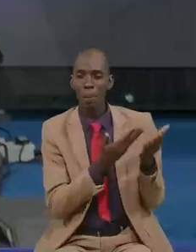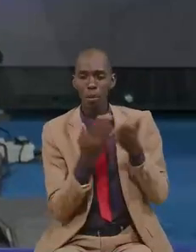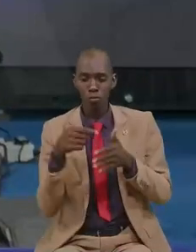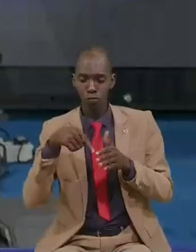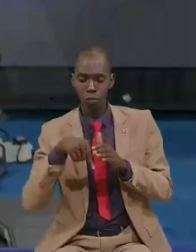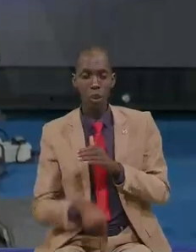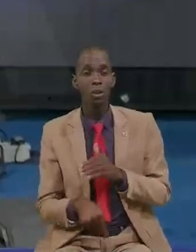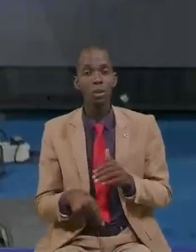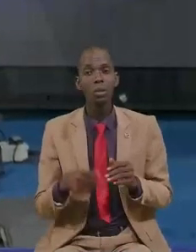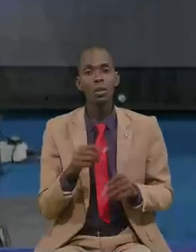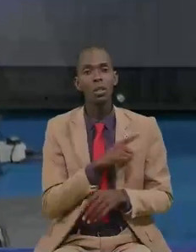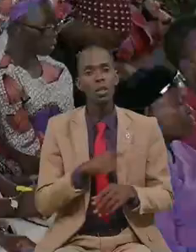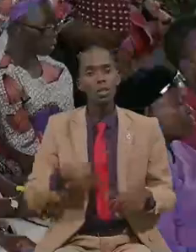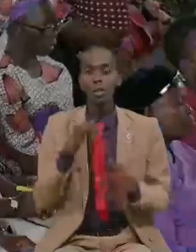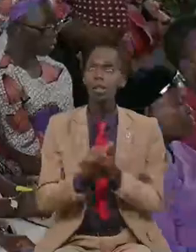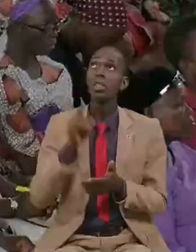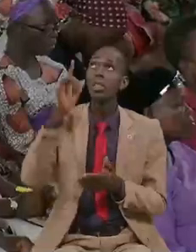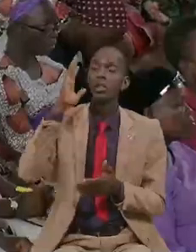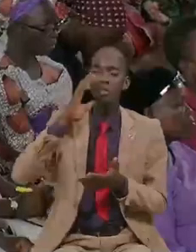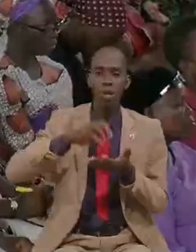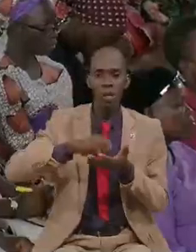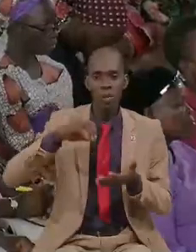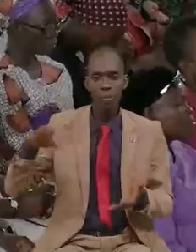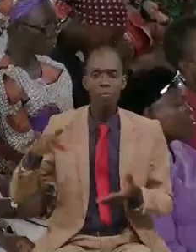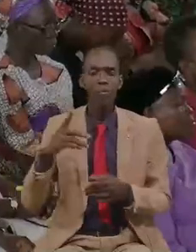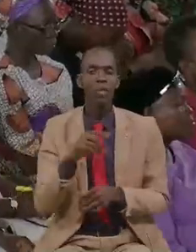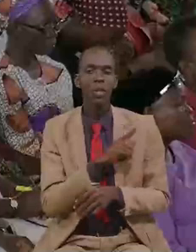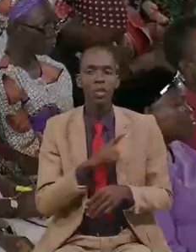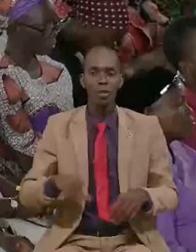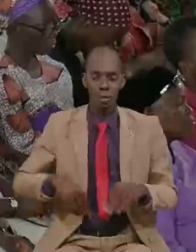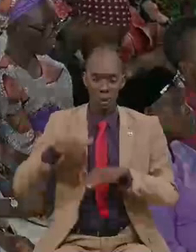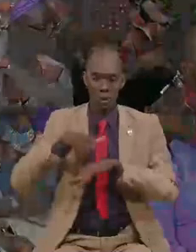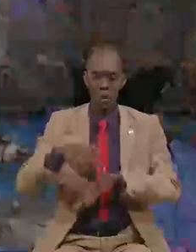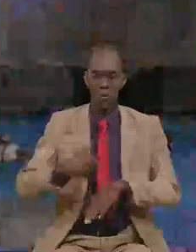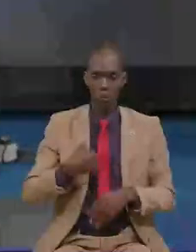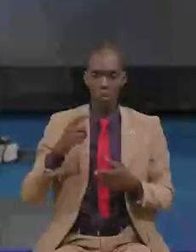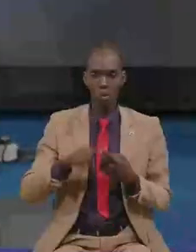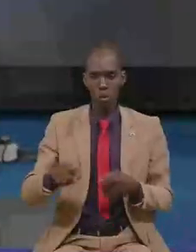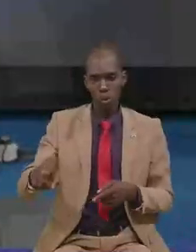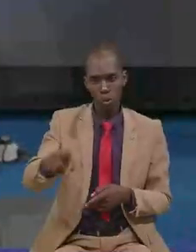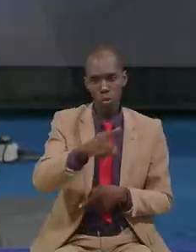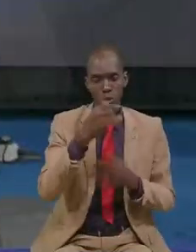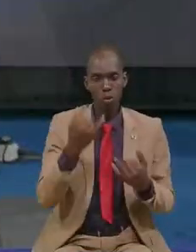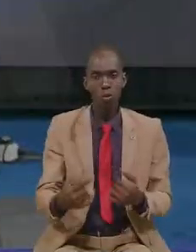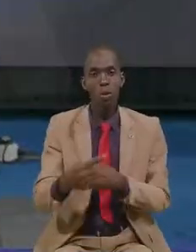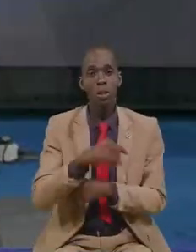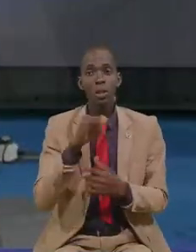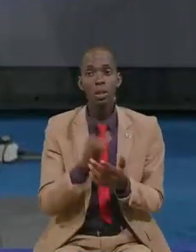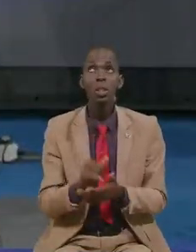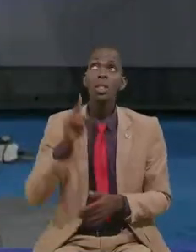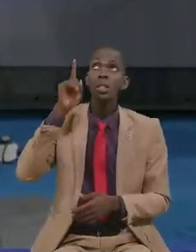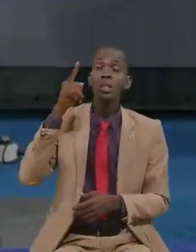dit qu'il va vous sortir de là. Le Seigneur m'envoie ici. Vers vous aujourd'hui pour vous dire que